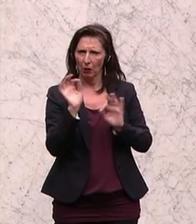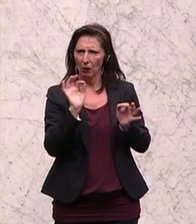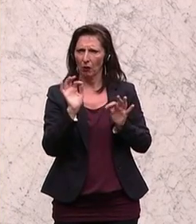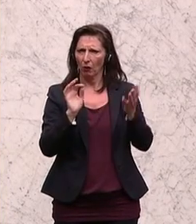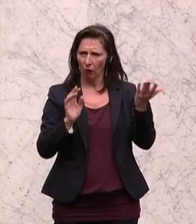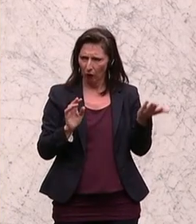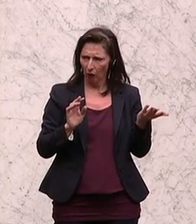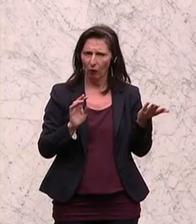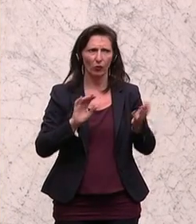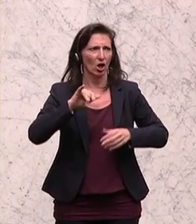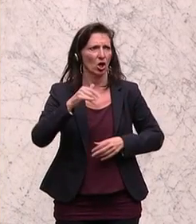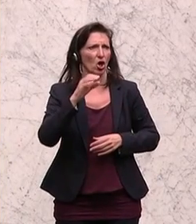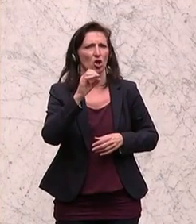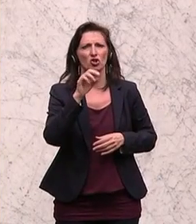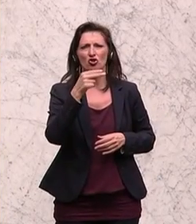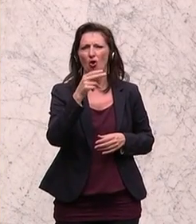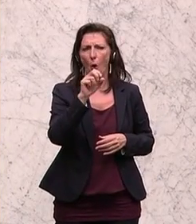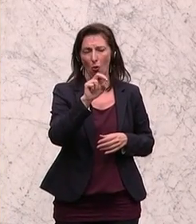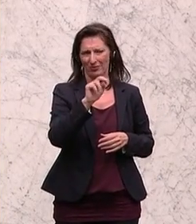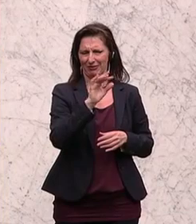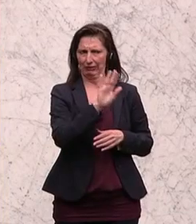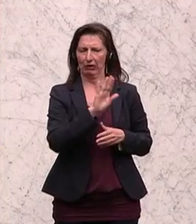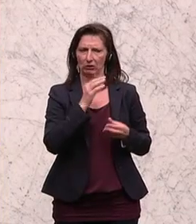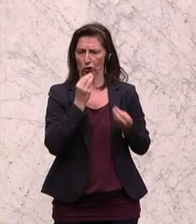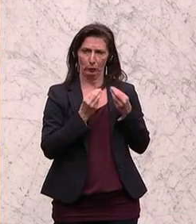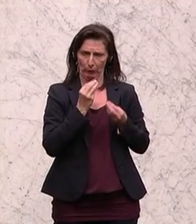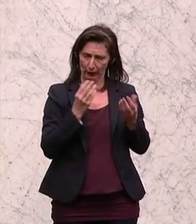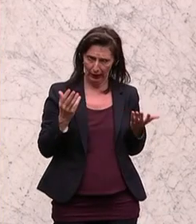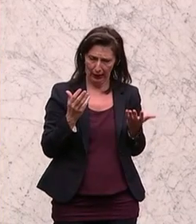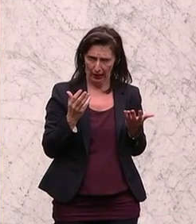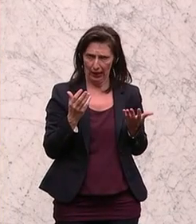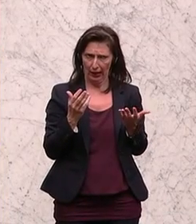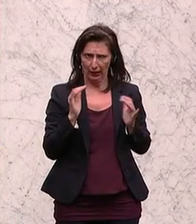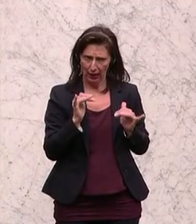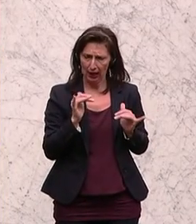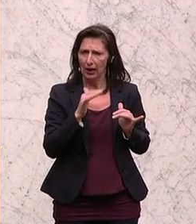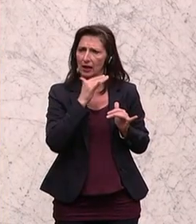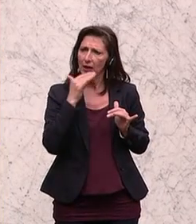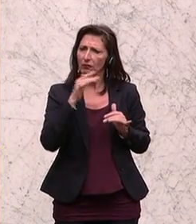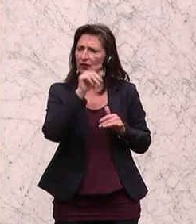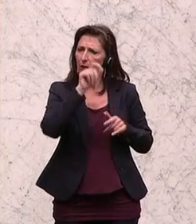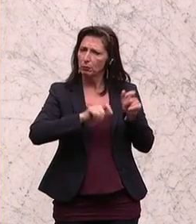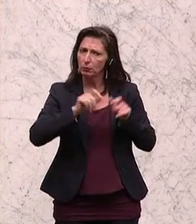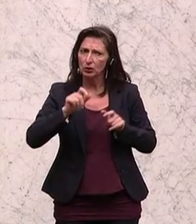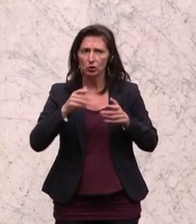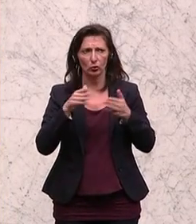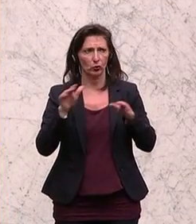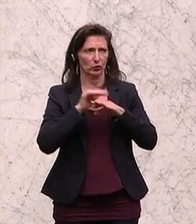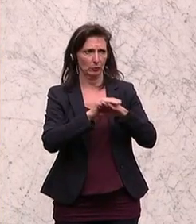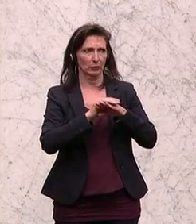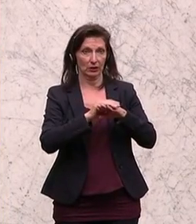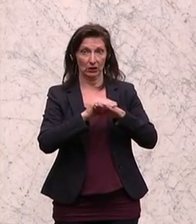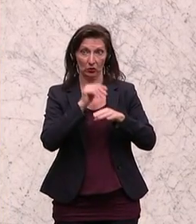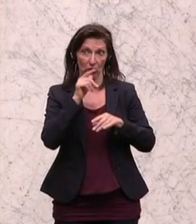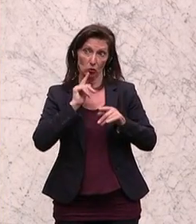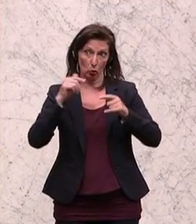von Boris Johnson zu verdanken. Viele Briten, und damit sind wir aber sind sie in Europa nicht